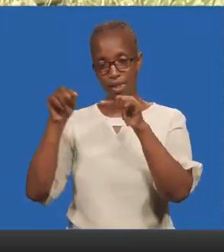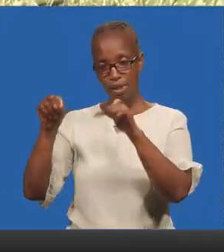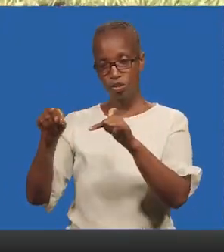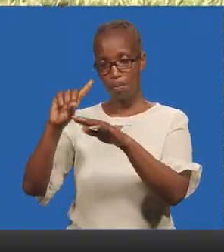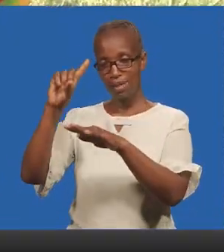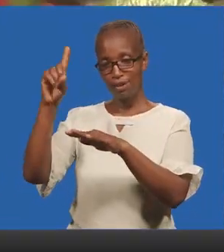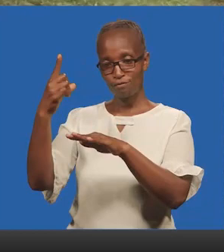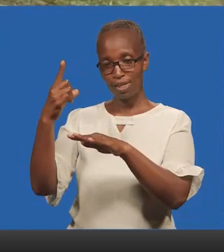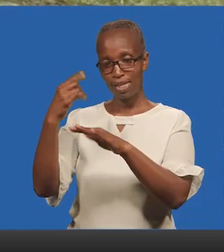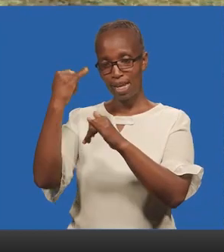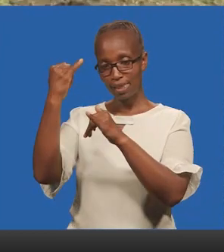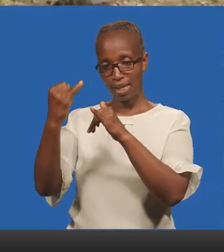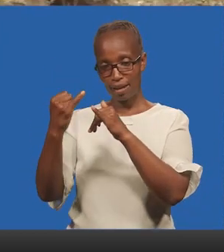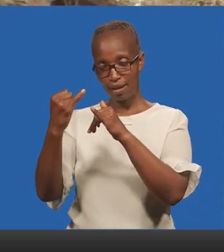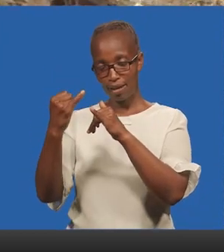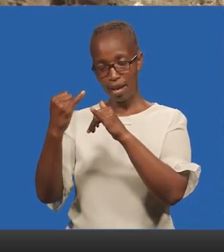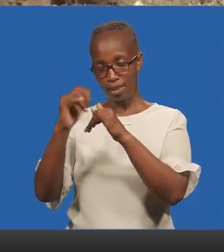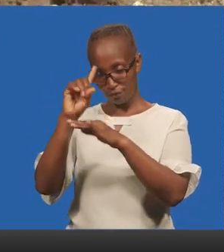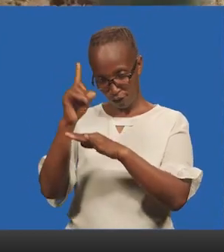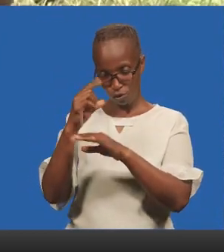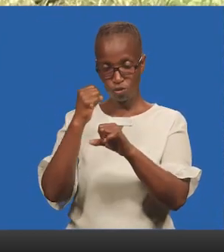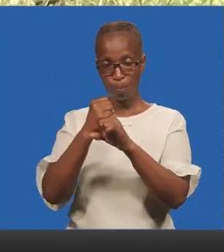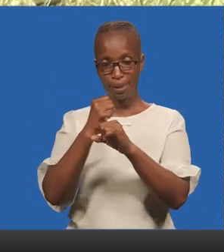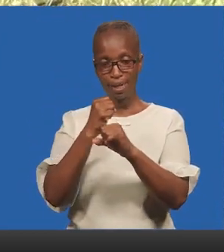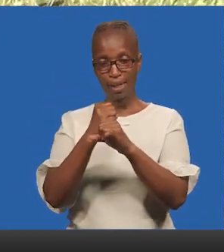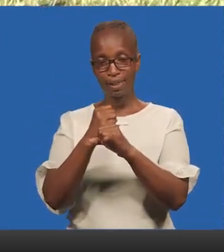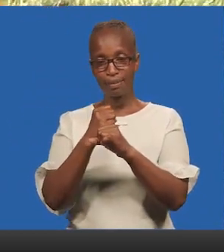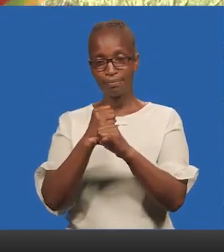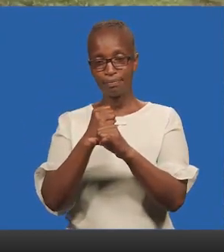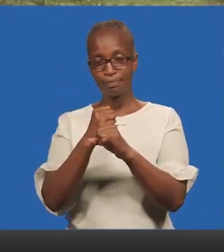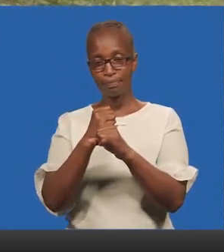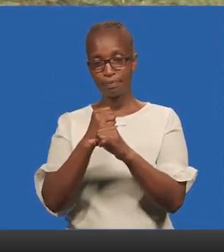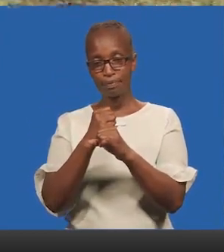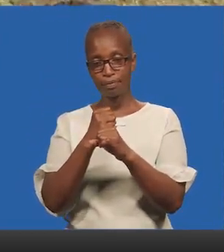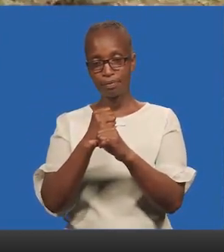za kwanza na za aina yake kuwahi kufanyika eneo hilo.